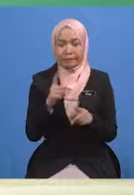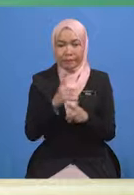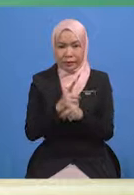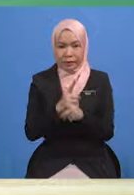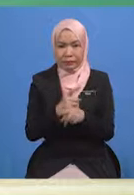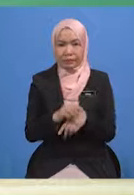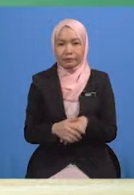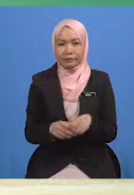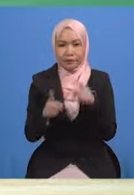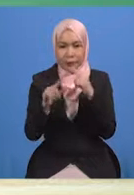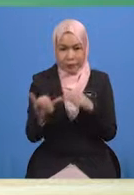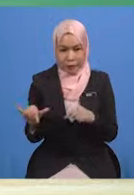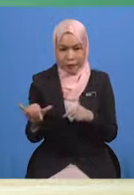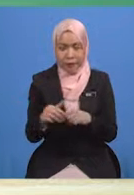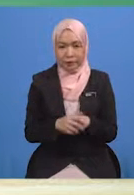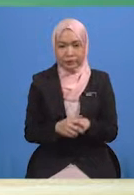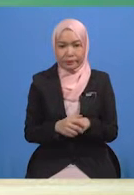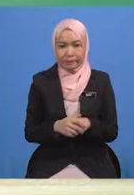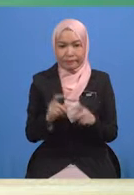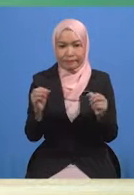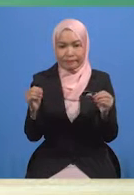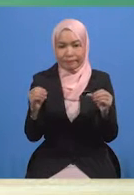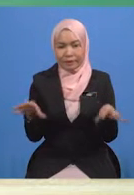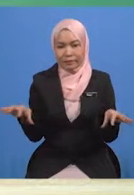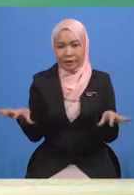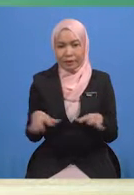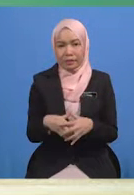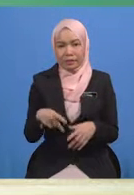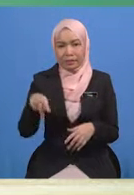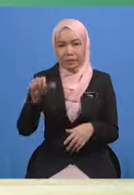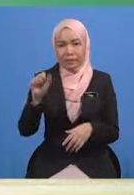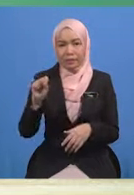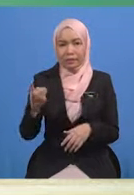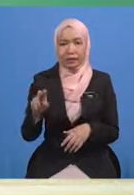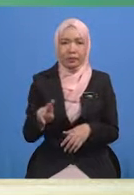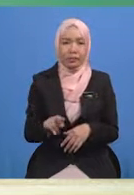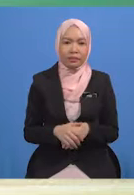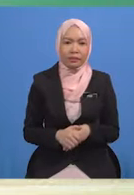Tepat. Jawapannya, tanah pasir.